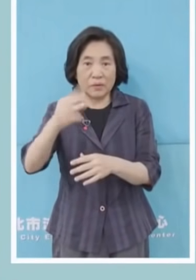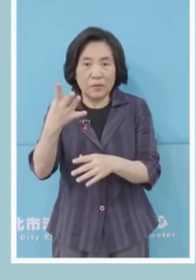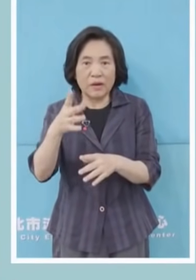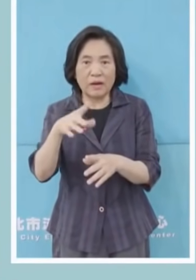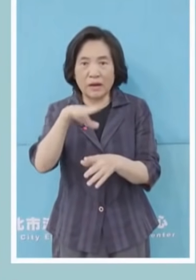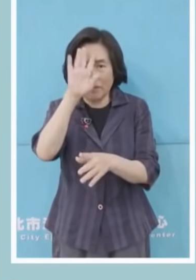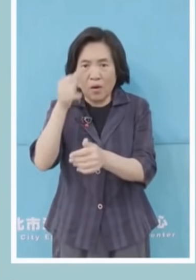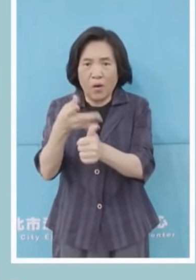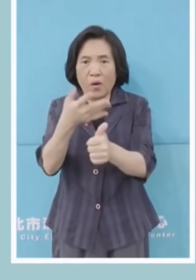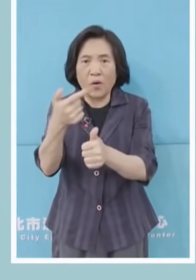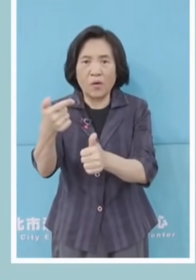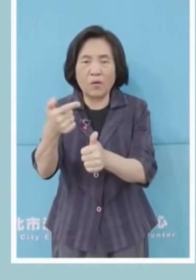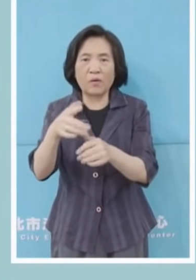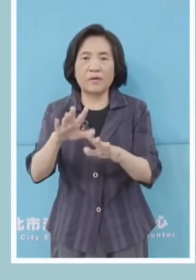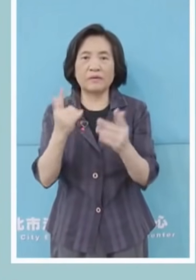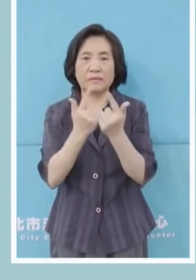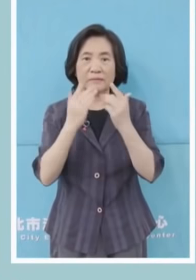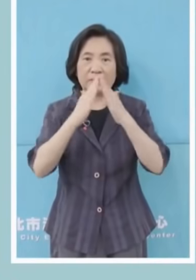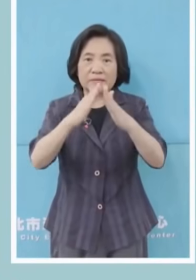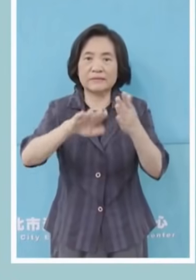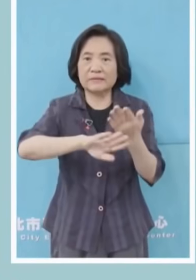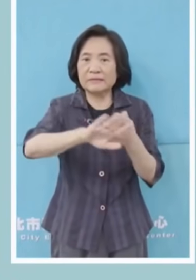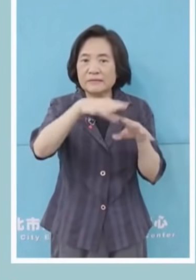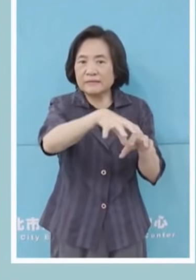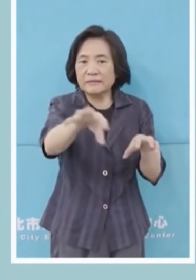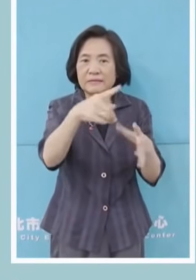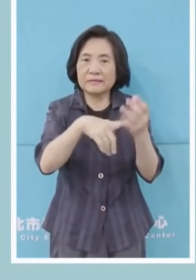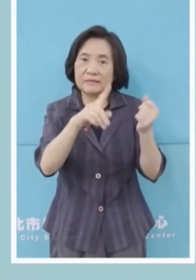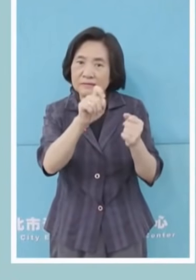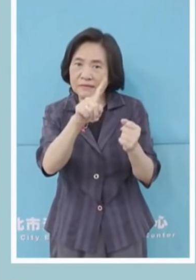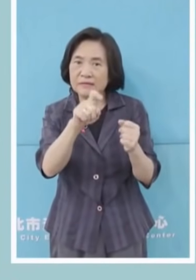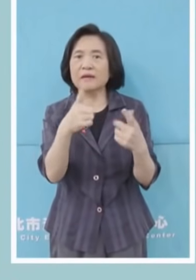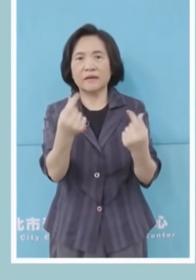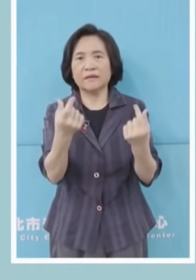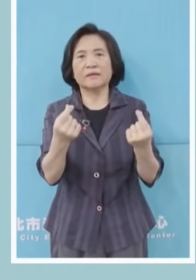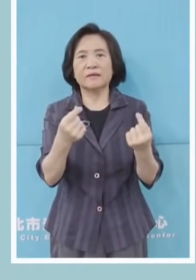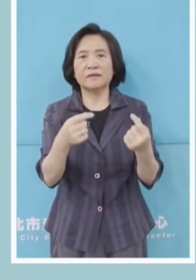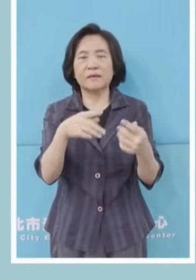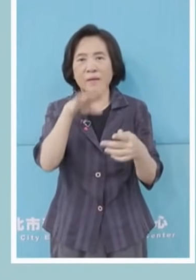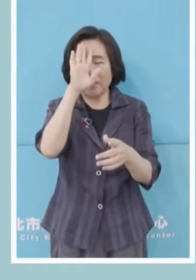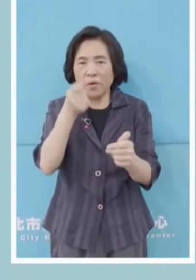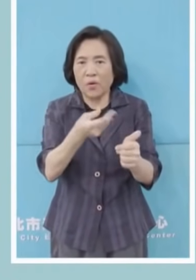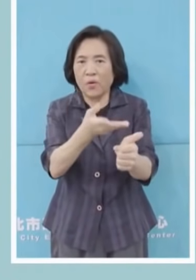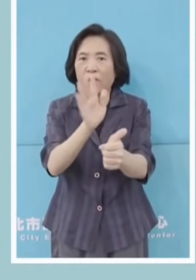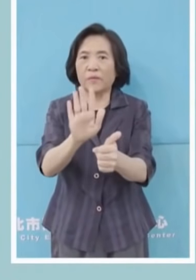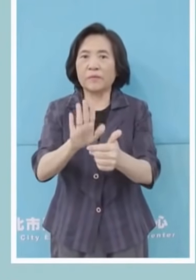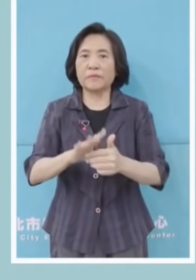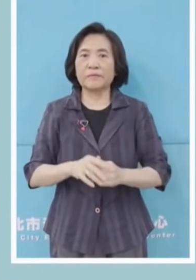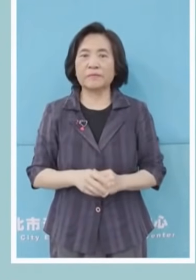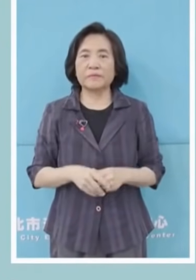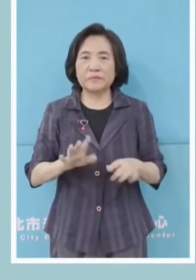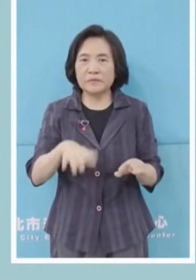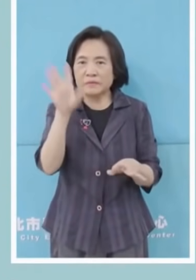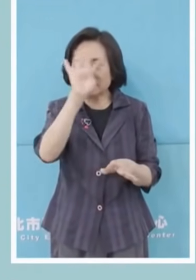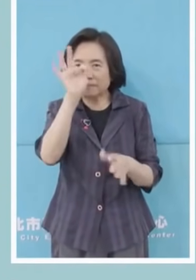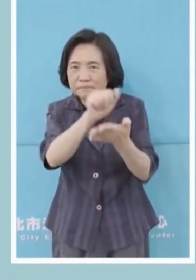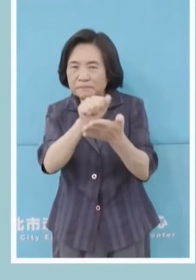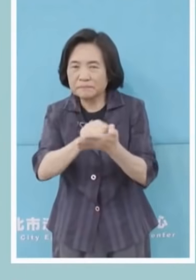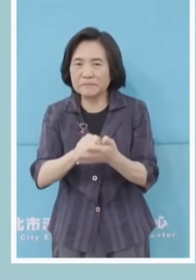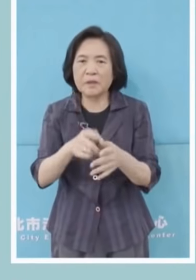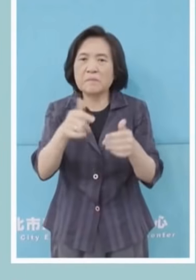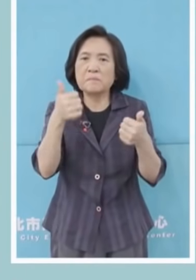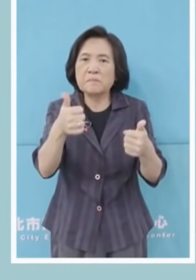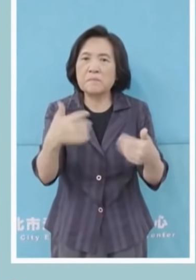疫区的，事实上台北其他11个行政区都有案例。那事实上，在这种情形下，哈，疫调了足迹都变